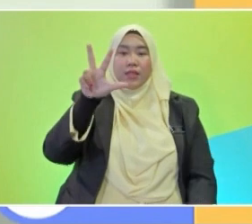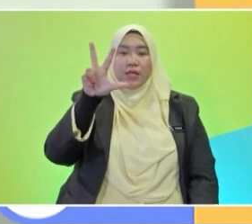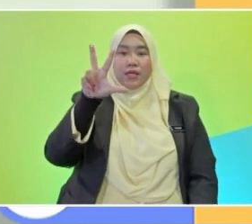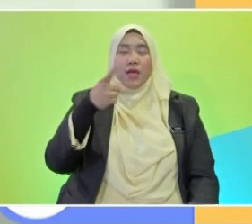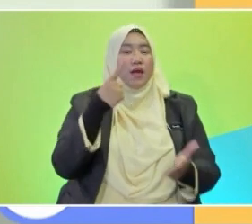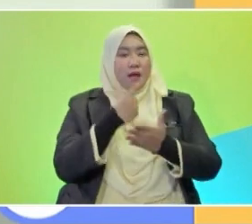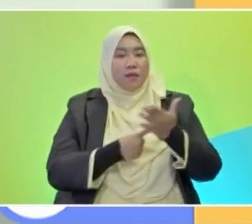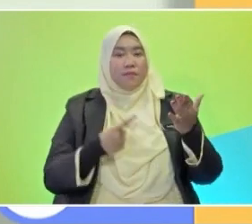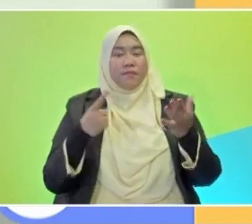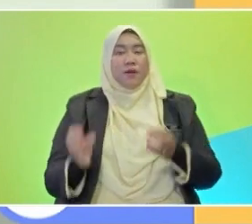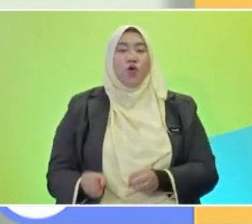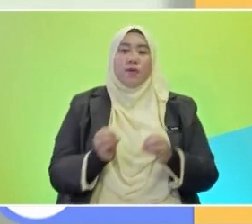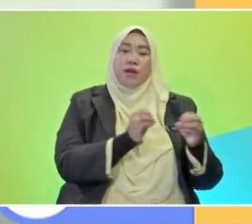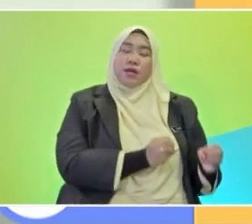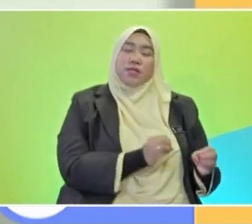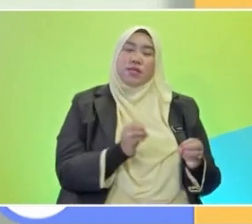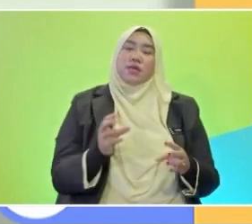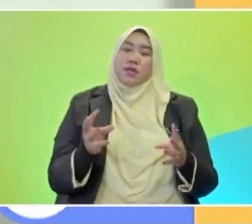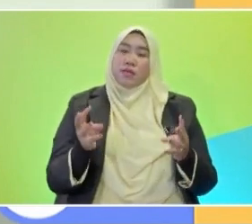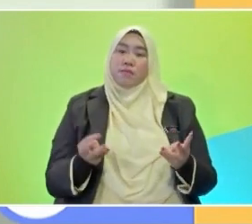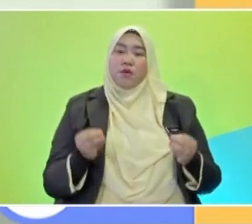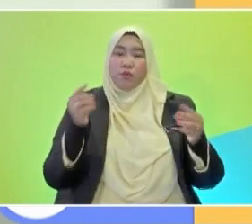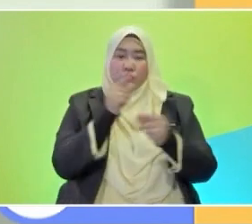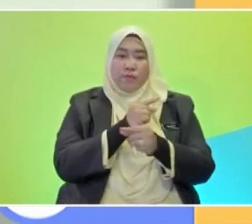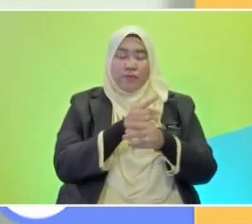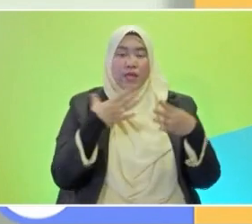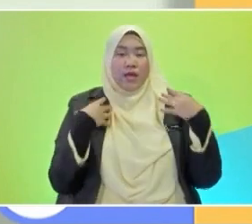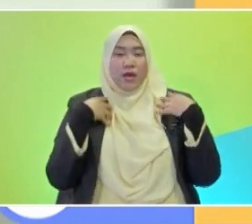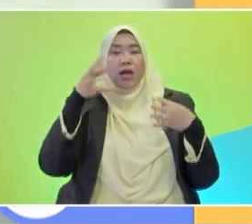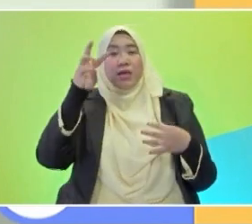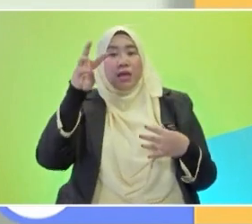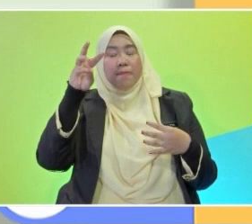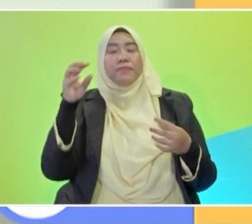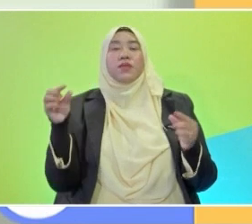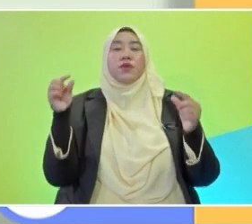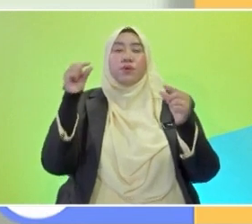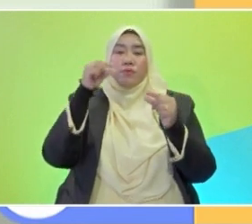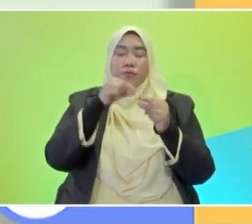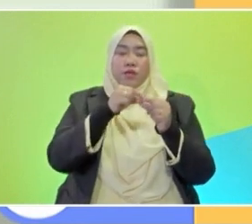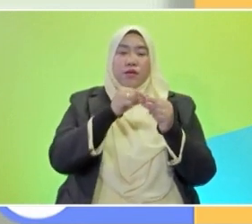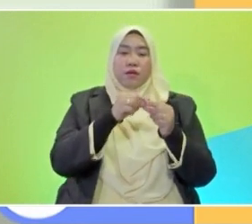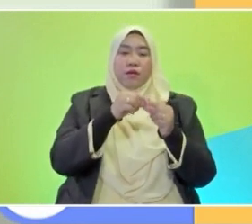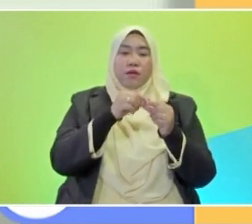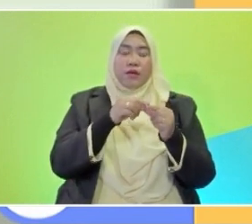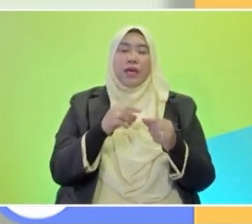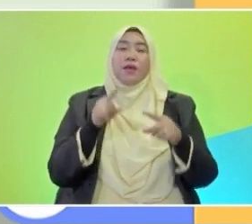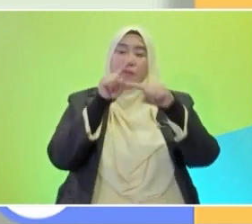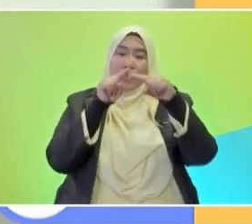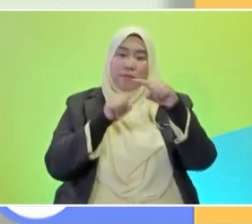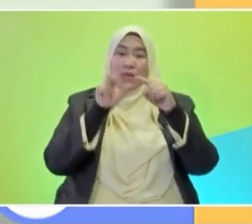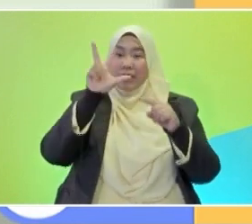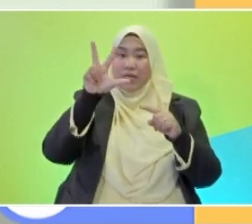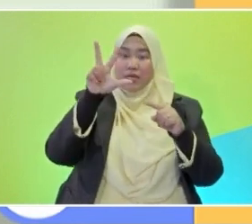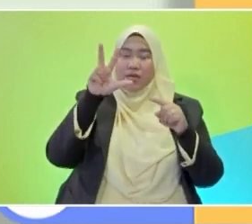atau operasi yang kita gunakan jadi masuknya di situ ada 6 biji guli kita bagikan kepada tiga bekas oke satu